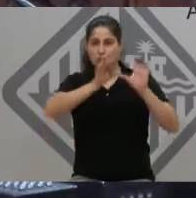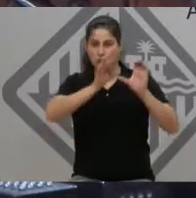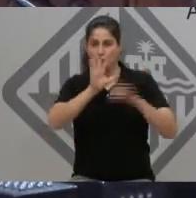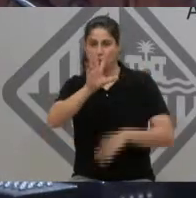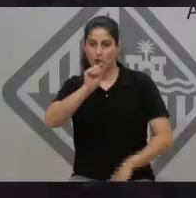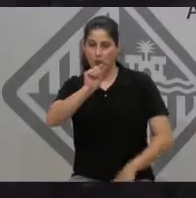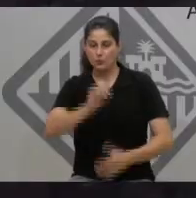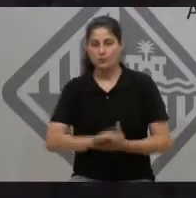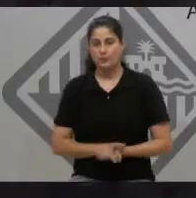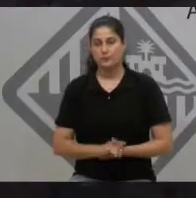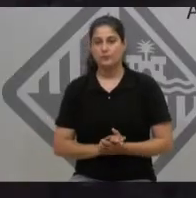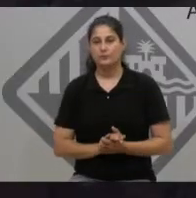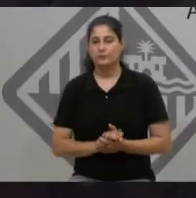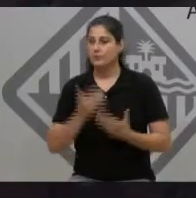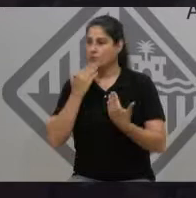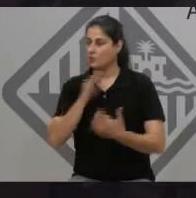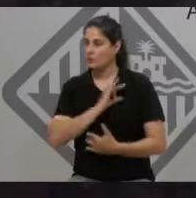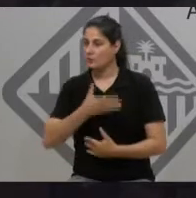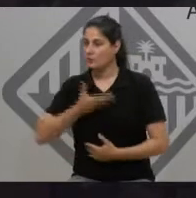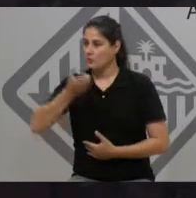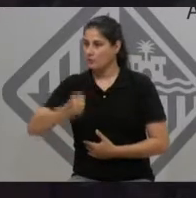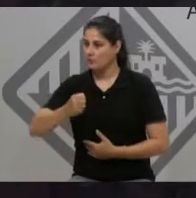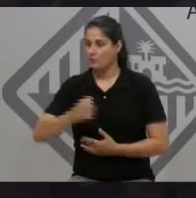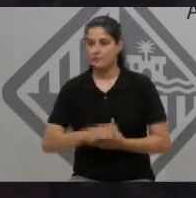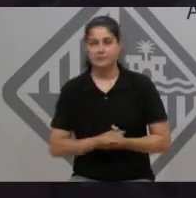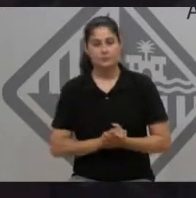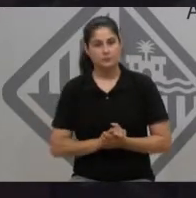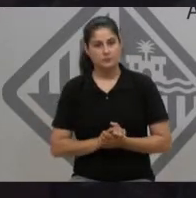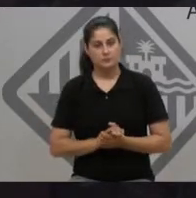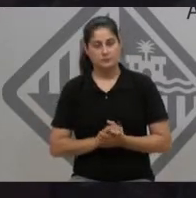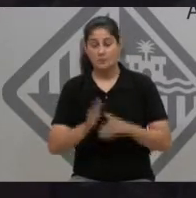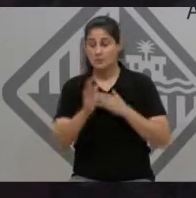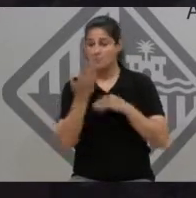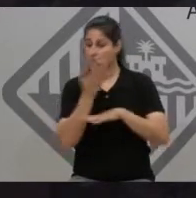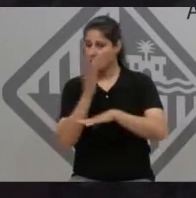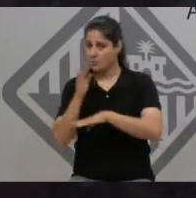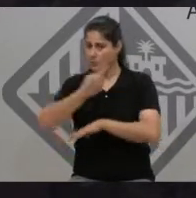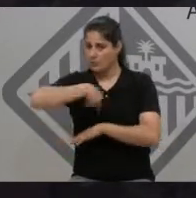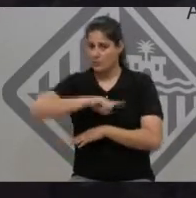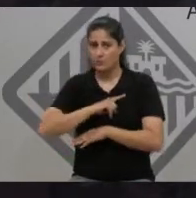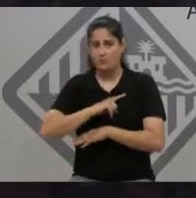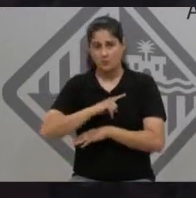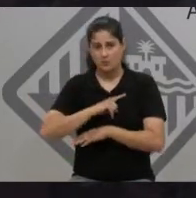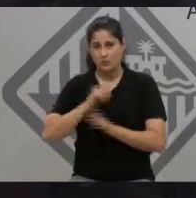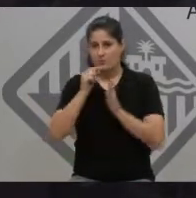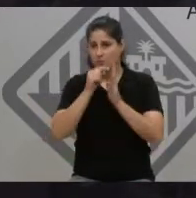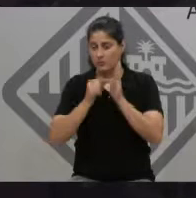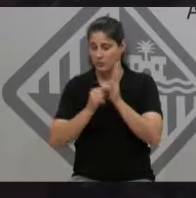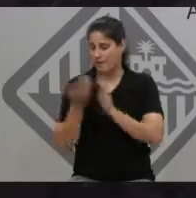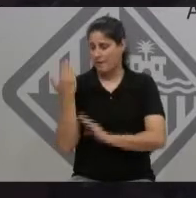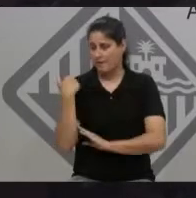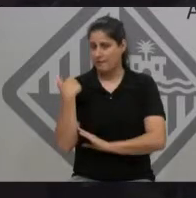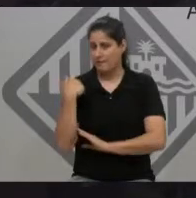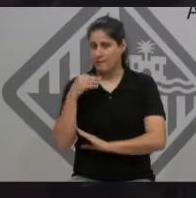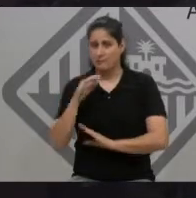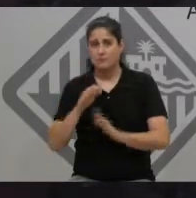5 minuts. Gràcies, senyor Batlle. Les nostres propostes van referides a tots els punts que